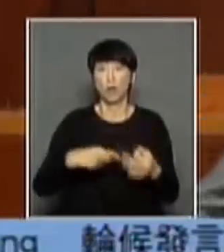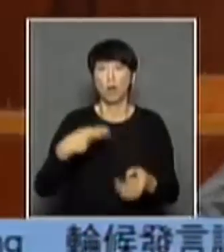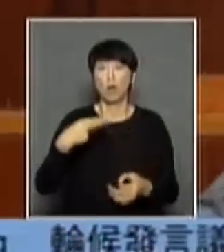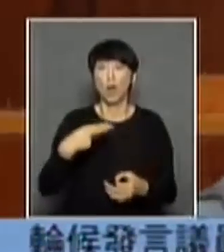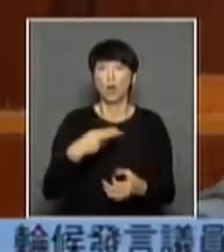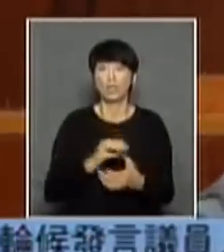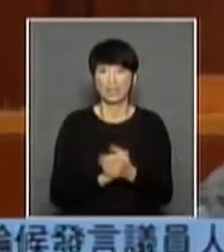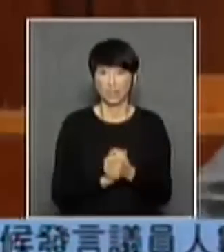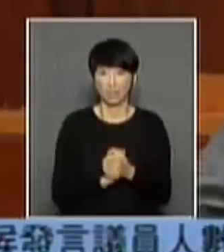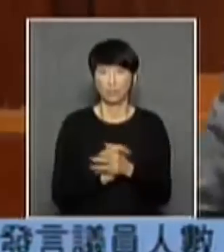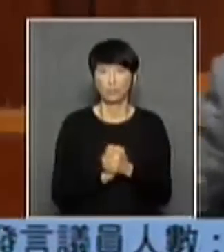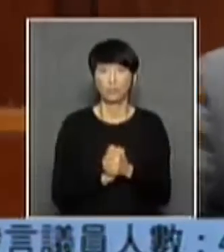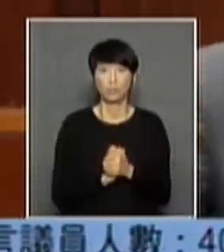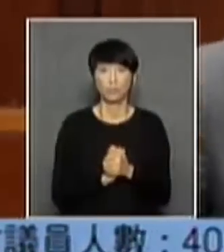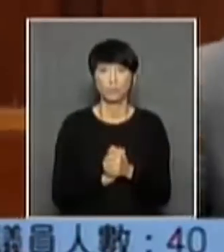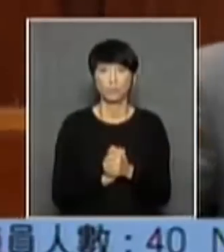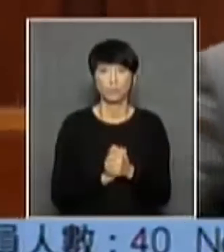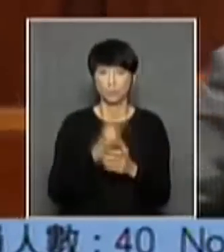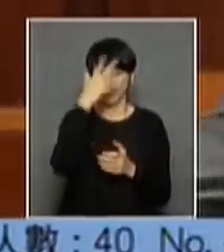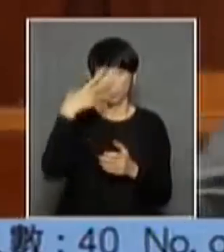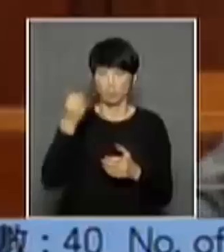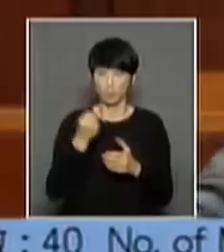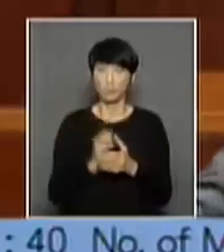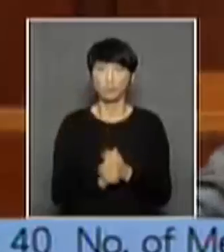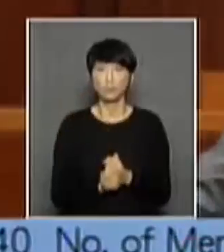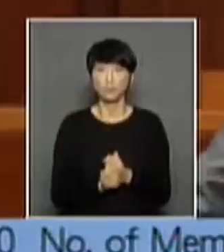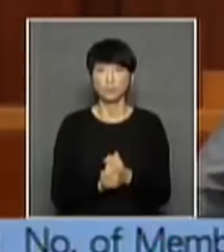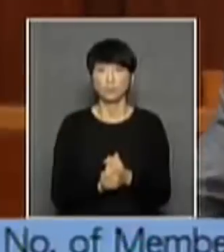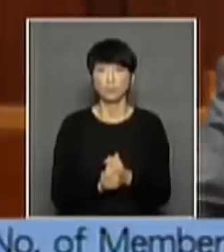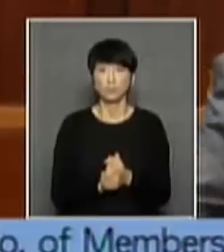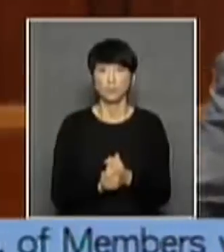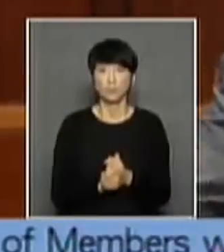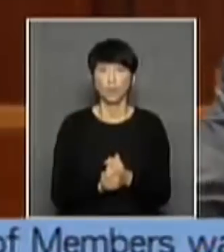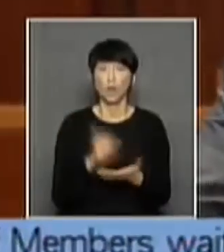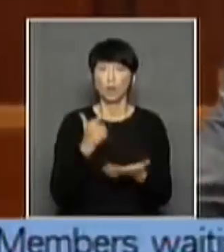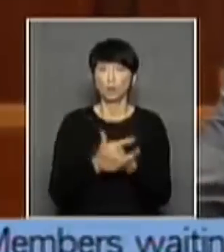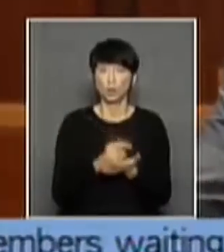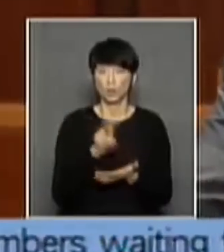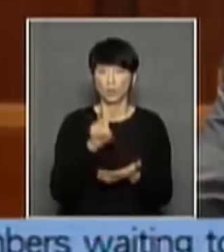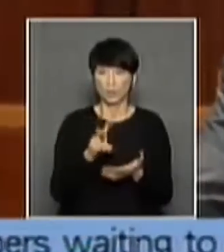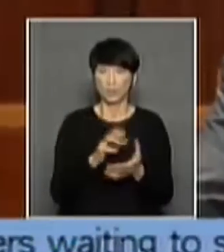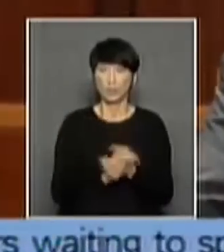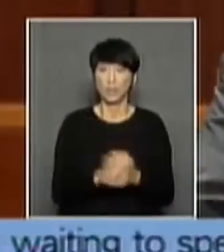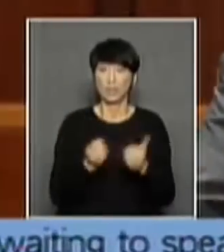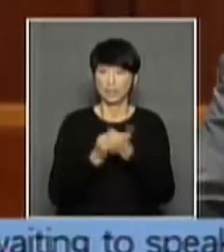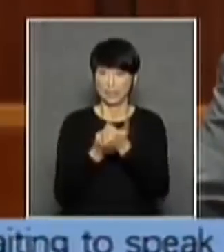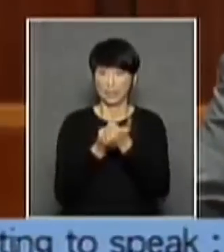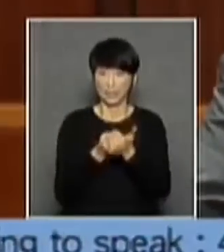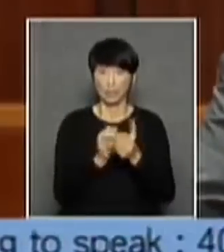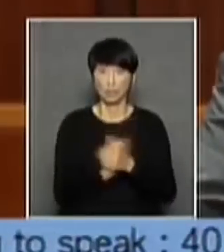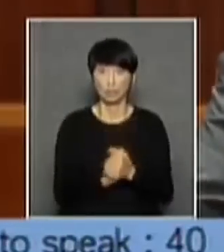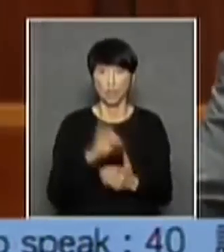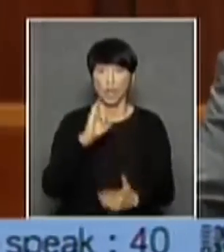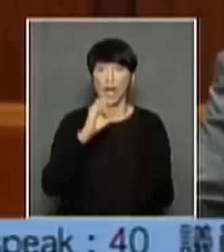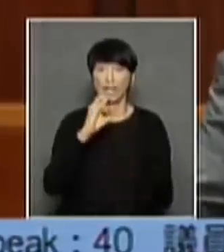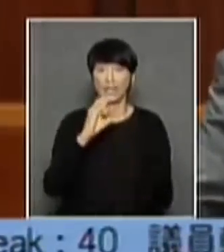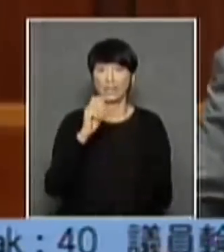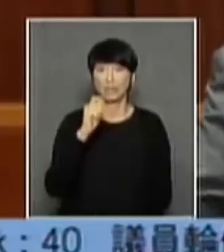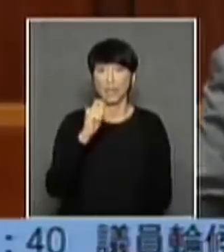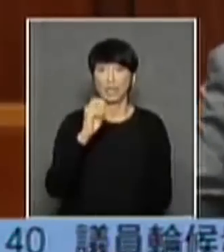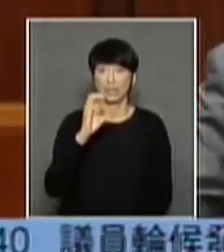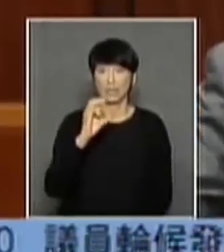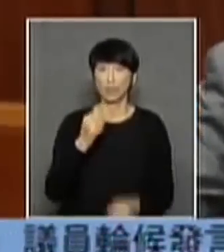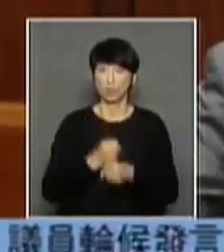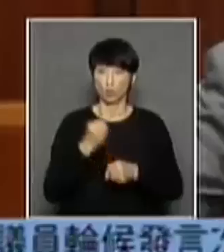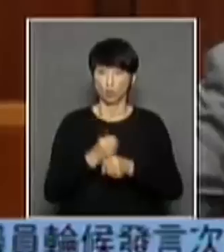长官， 主席，我们都非常重视和支持廉政公署的工